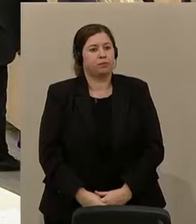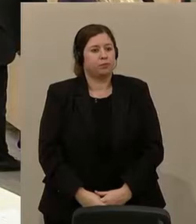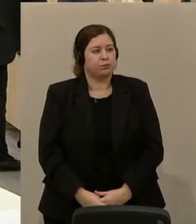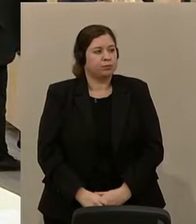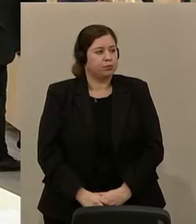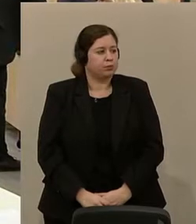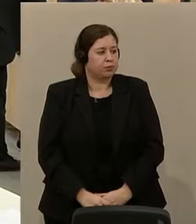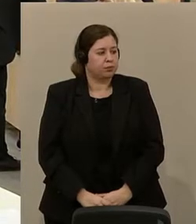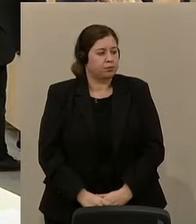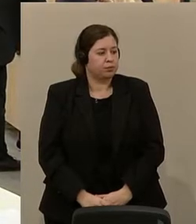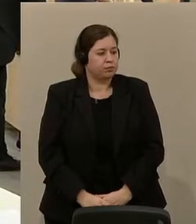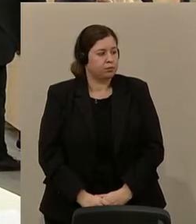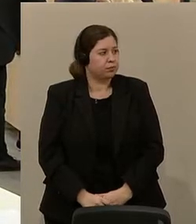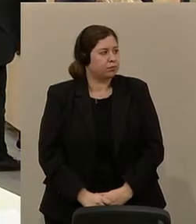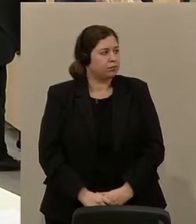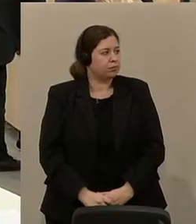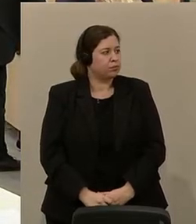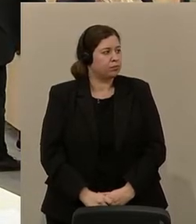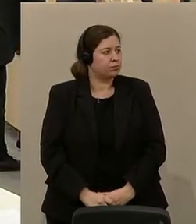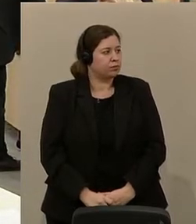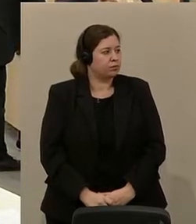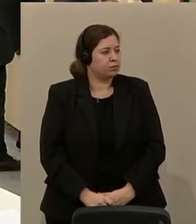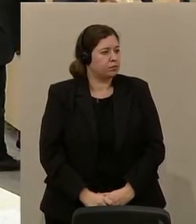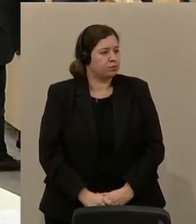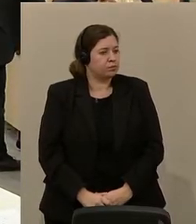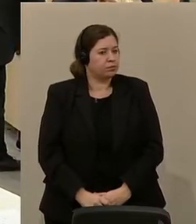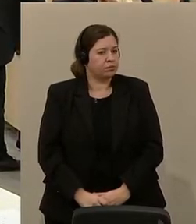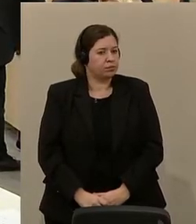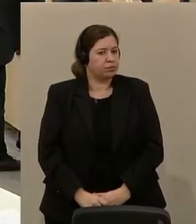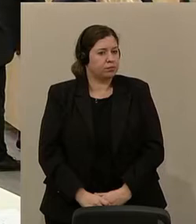als nächstes karin doppelbauer von den eos an bord